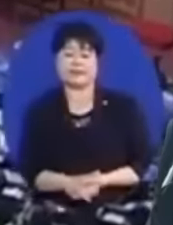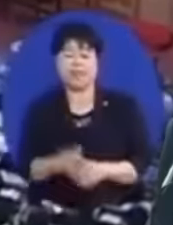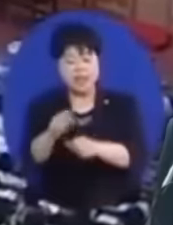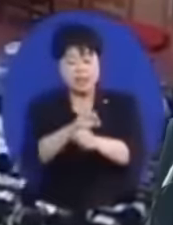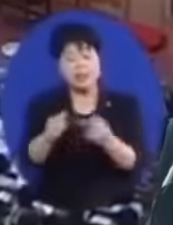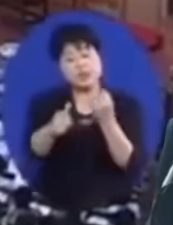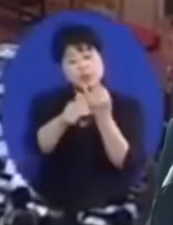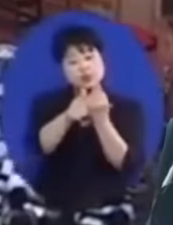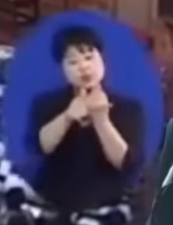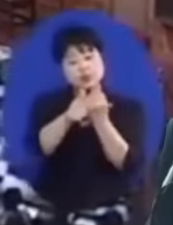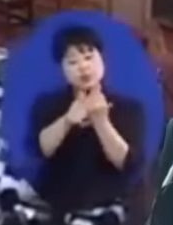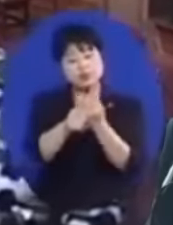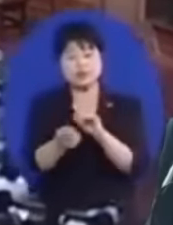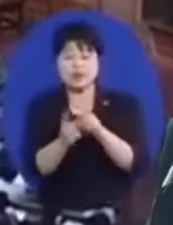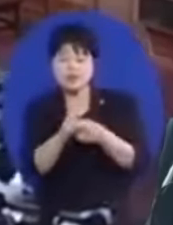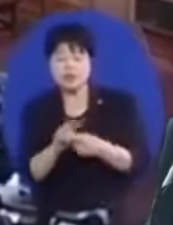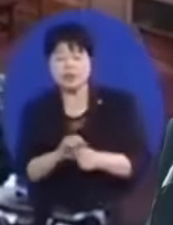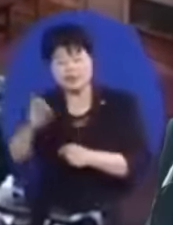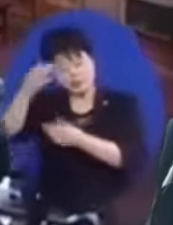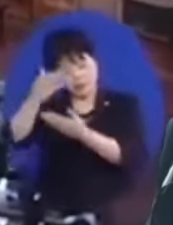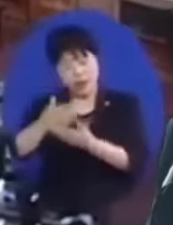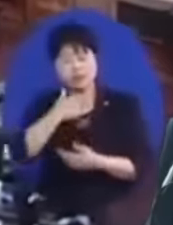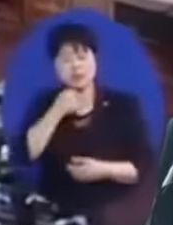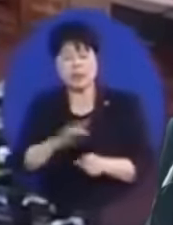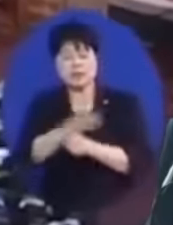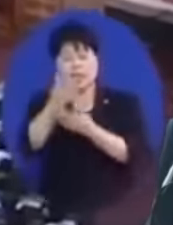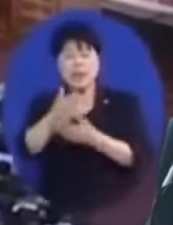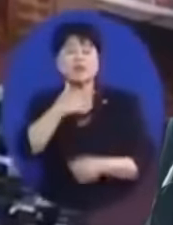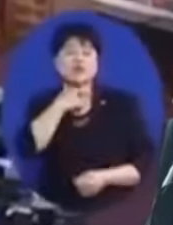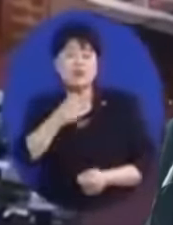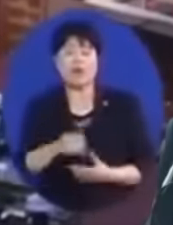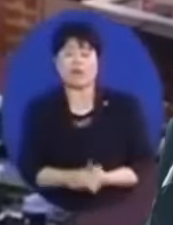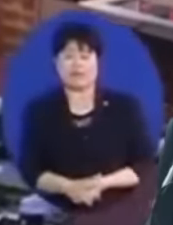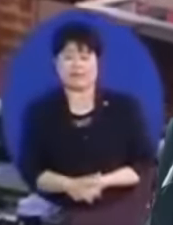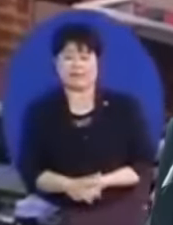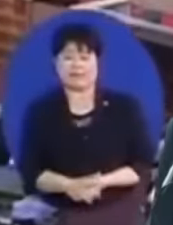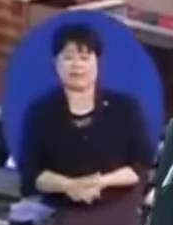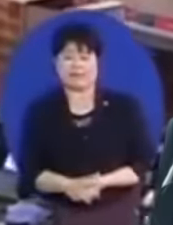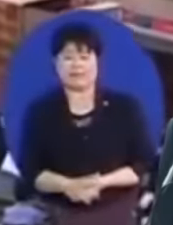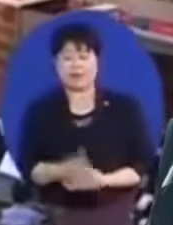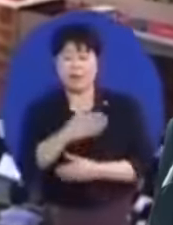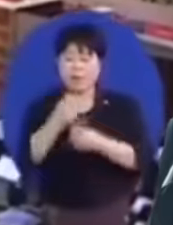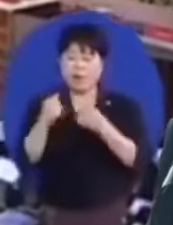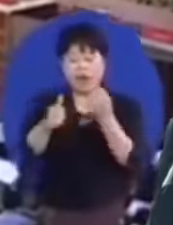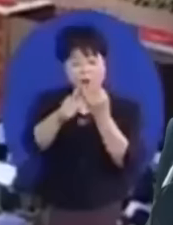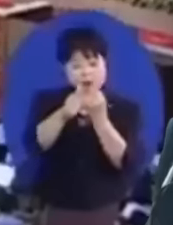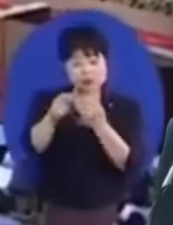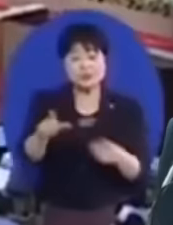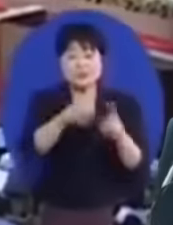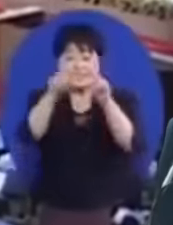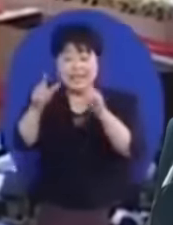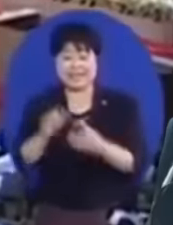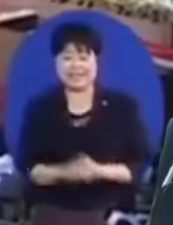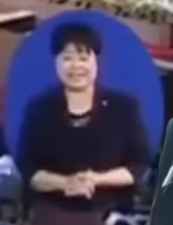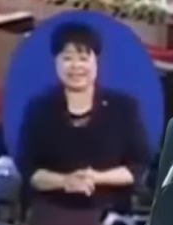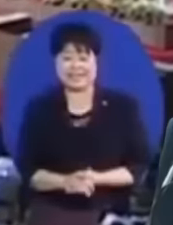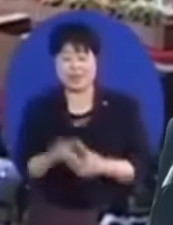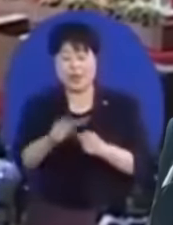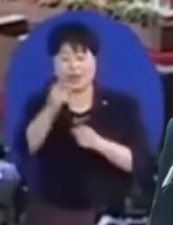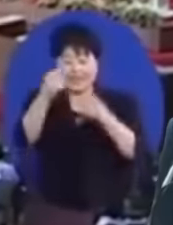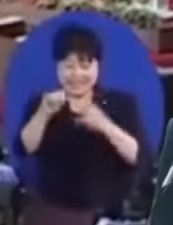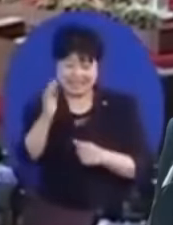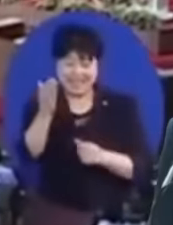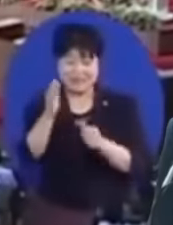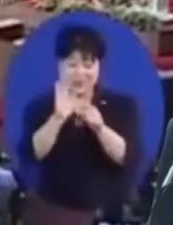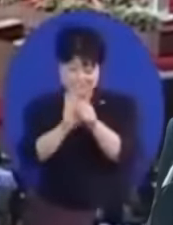특별히 부부는 상대로부터 인정받고 사랑받아지기를 원합니다. 이런 건강한 부부 생활이 장수의 복을